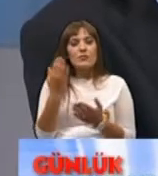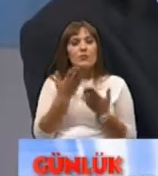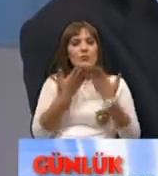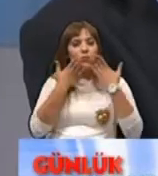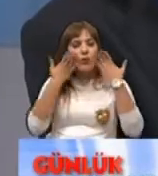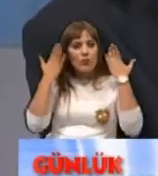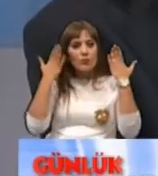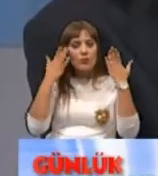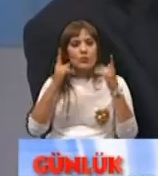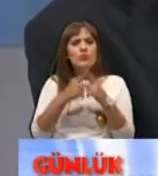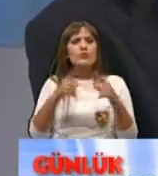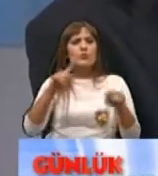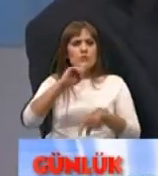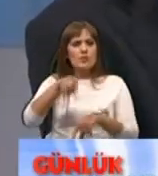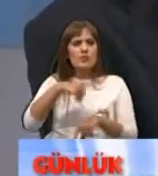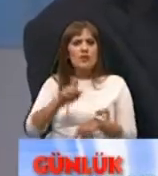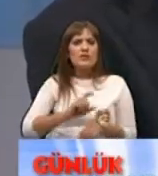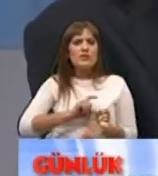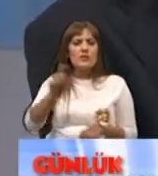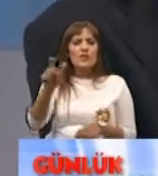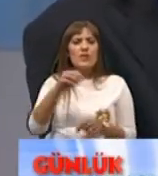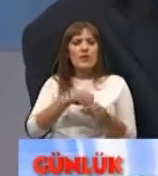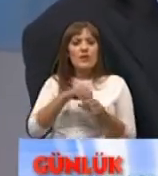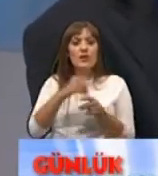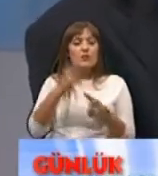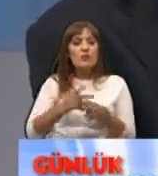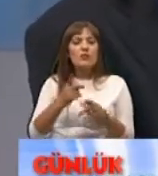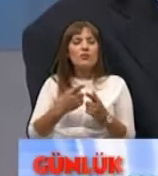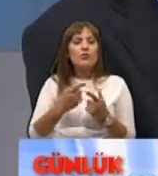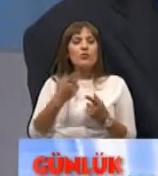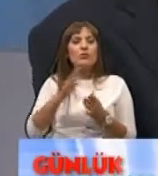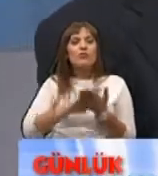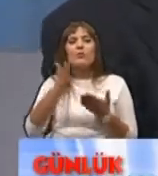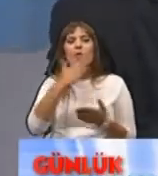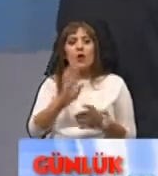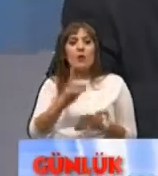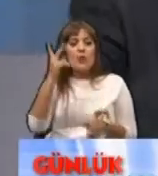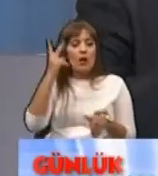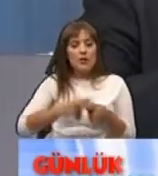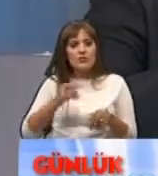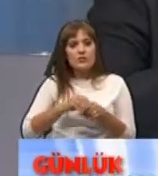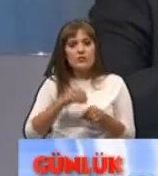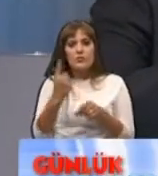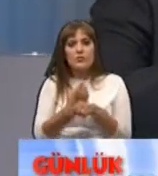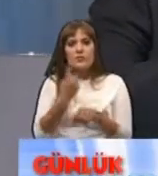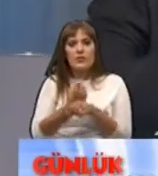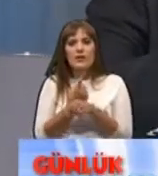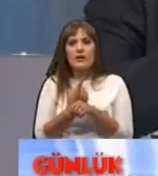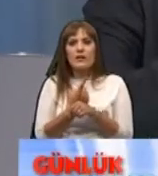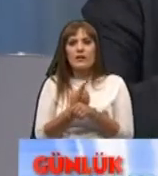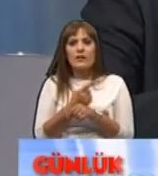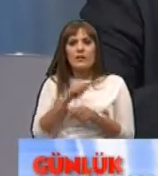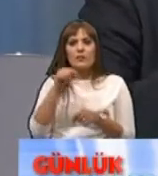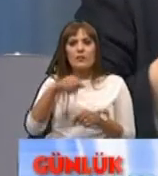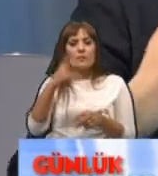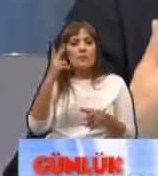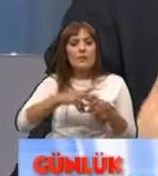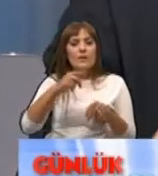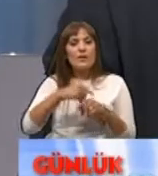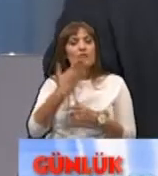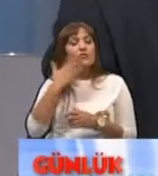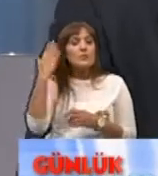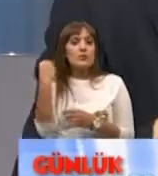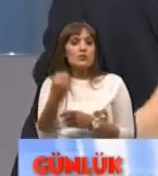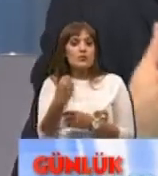dolgunluk. Ama bu uzun sürede cevabı. Size flash gelişme yok burada. Doğru. Birdenbire siz buradan efendim ben birdenbire